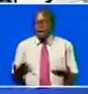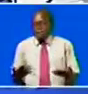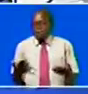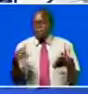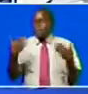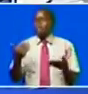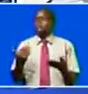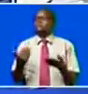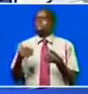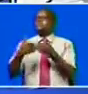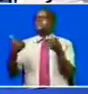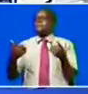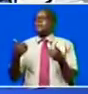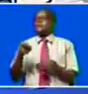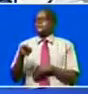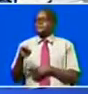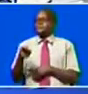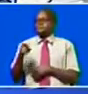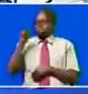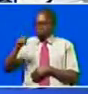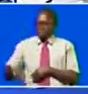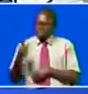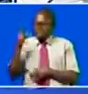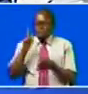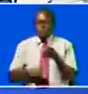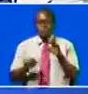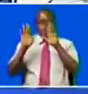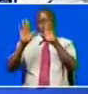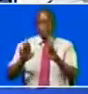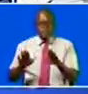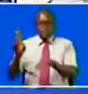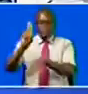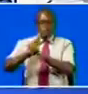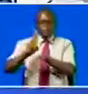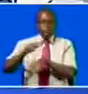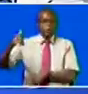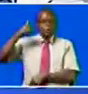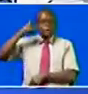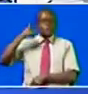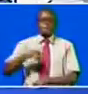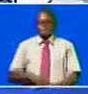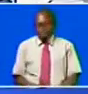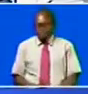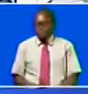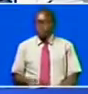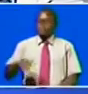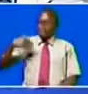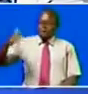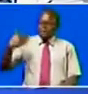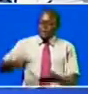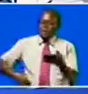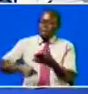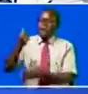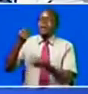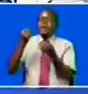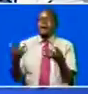ama inawatenganisha? Kwa hivyo watu waangalie vitu gani muhimu za kutumia kwa simu. Wewe mwenyewe pia binafsi angalia, kila siku unanunua bundle za